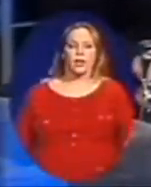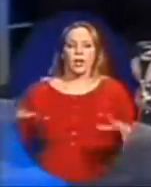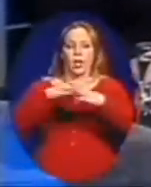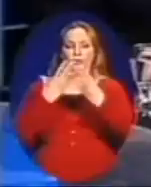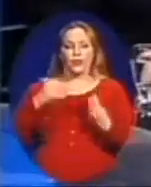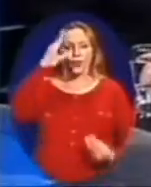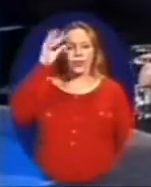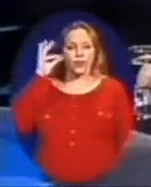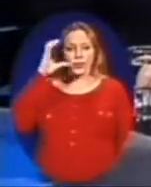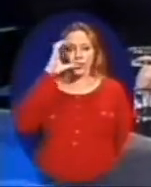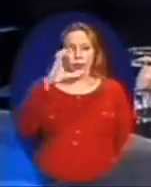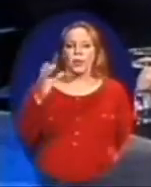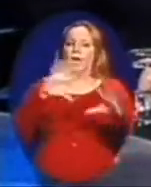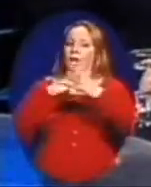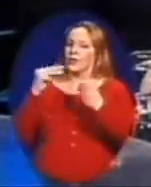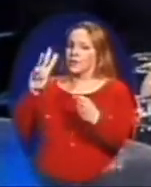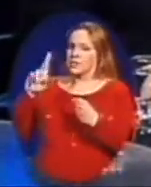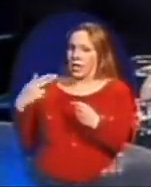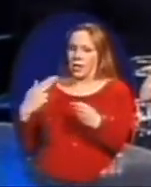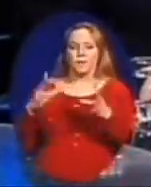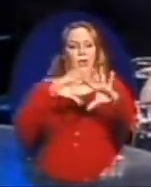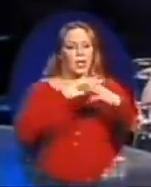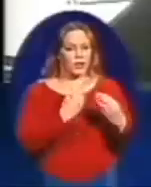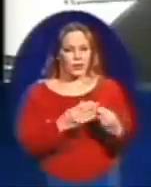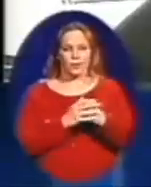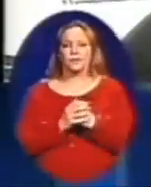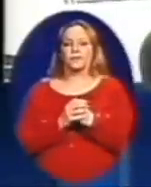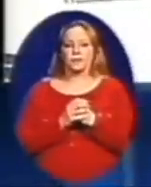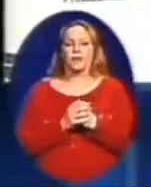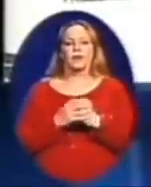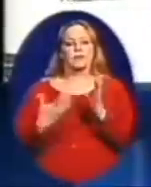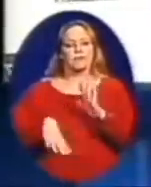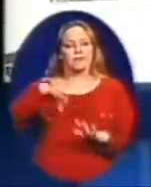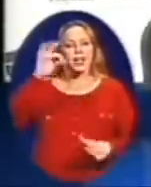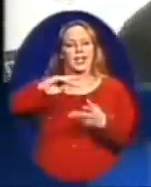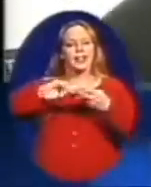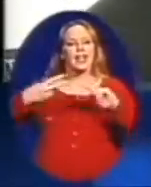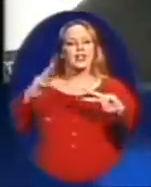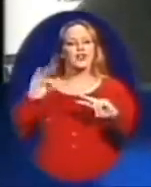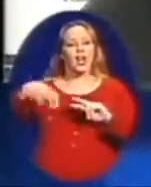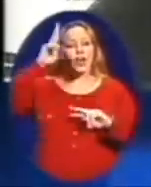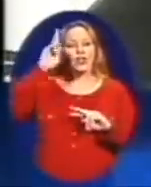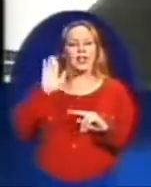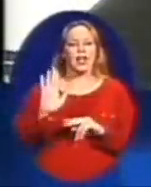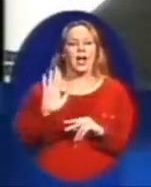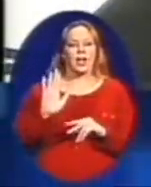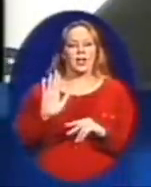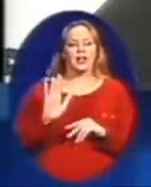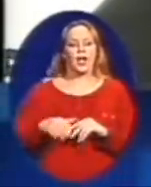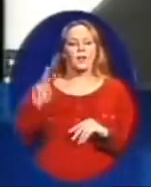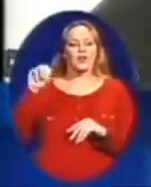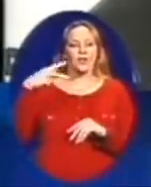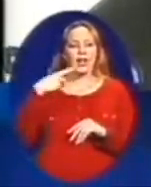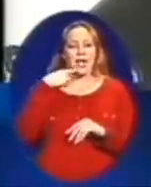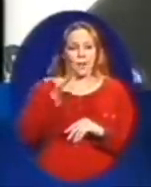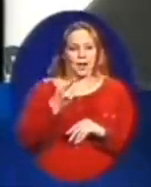ערב טוב לצופות ולצופים, ערב טוב שרה. ערב טוב. פיצחתי את ה-DNA של הליכוד, קבע משה פייגלין בבוקר אחרי ההפסד